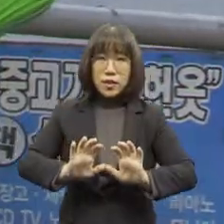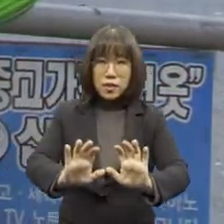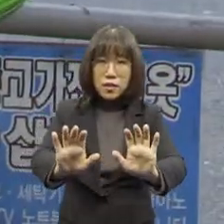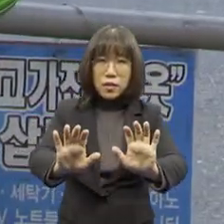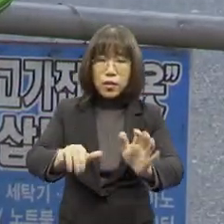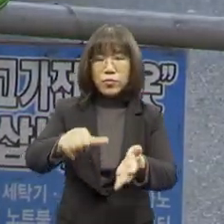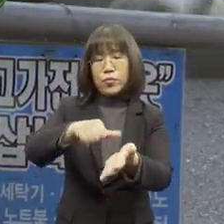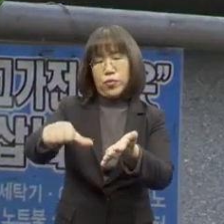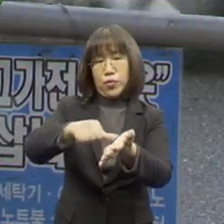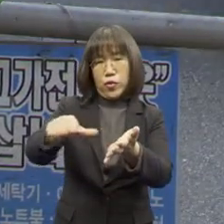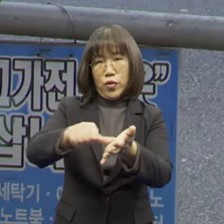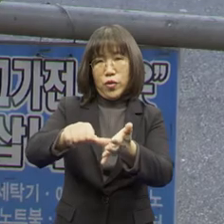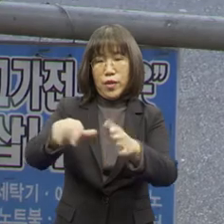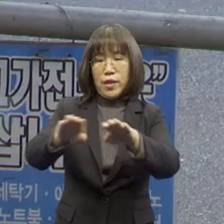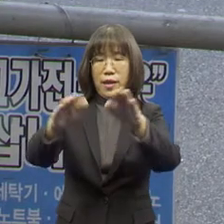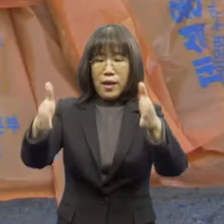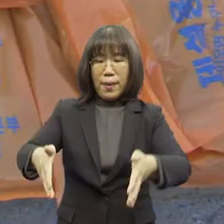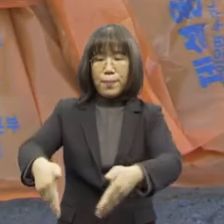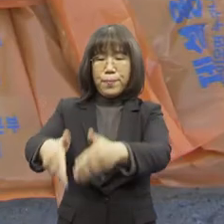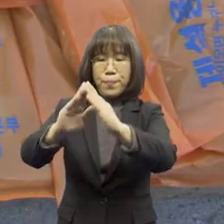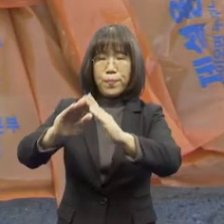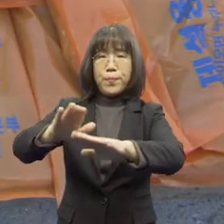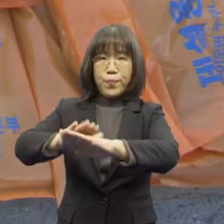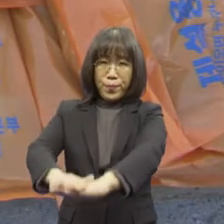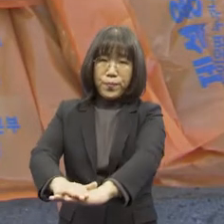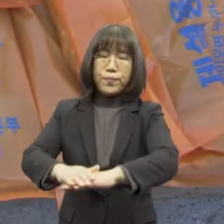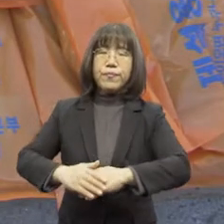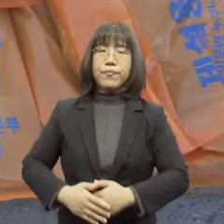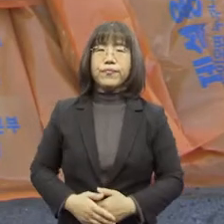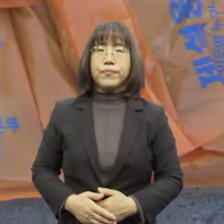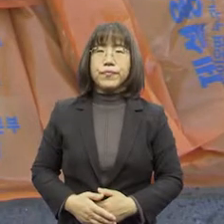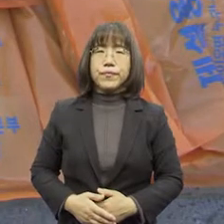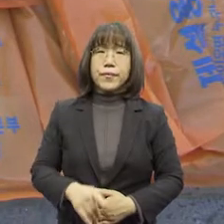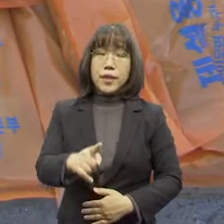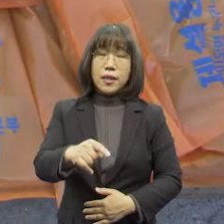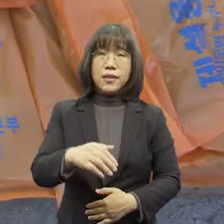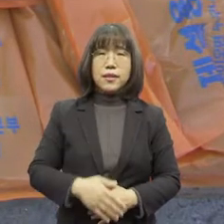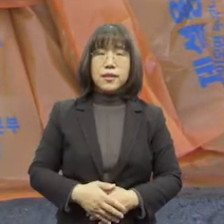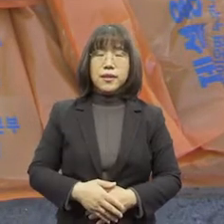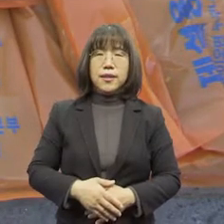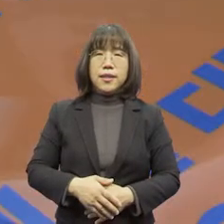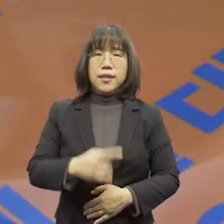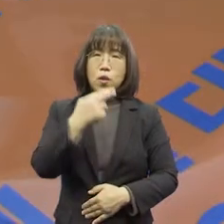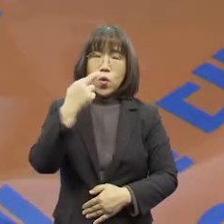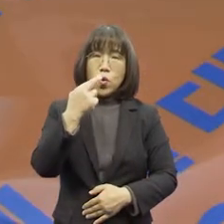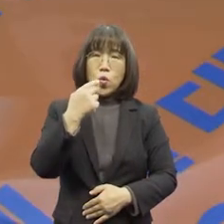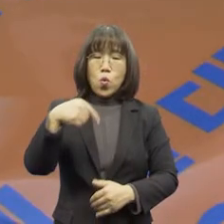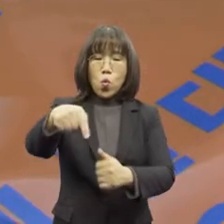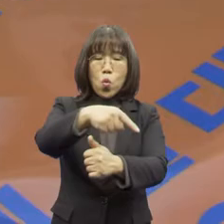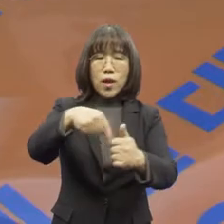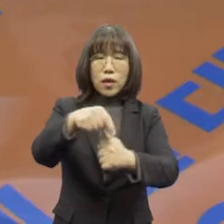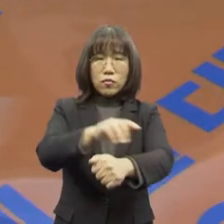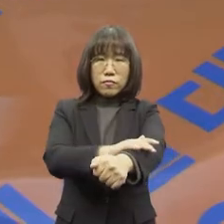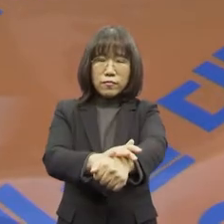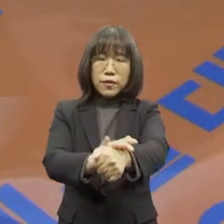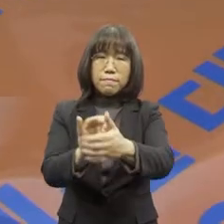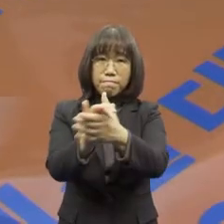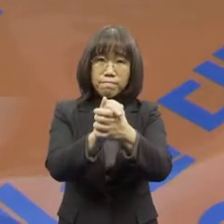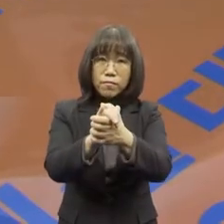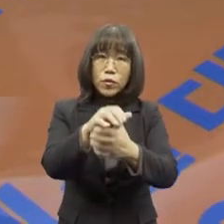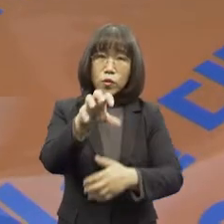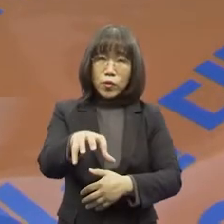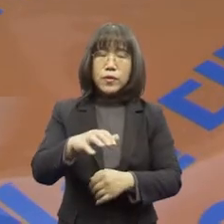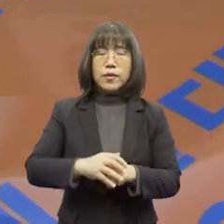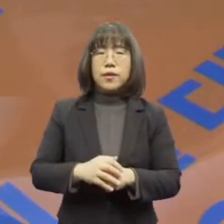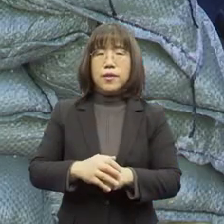무료 제설 도구함이 설치됐습니다. 제설재는 친환경 제설재로 비축해 보행자 불편과